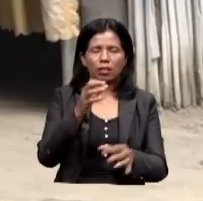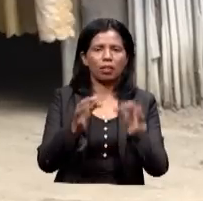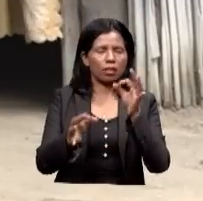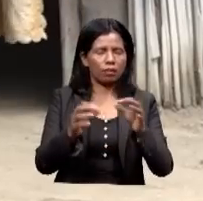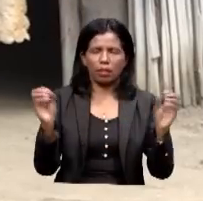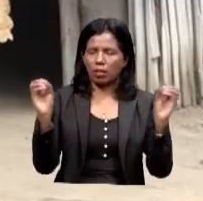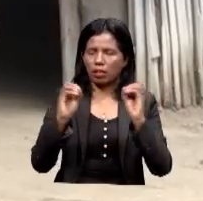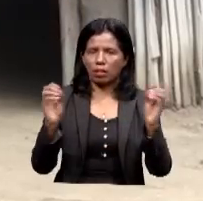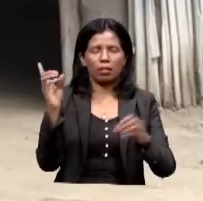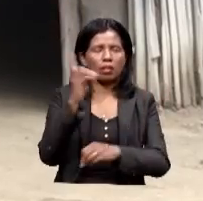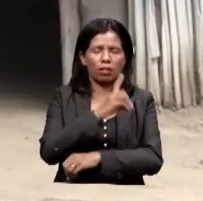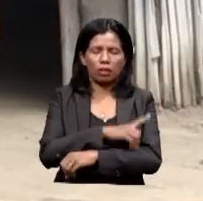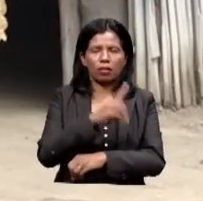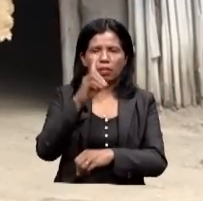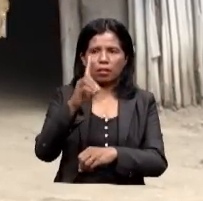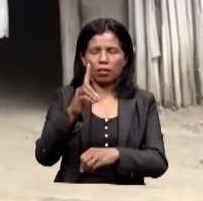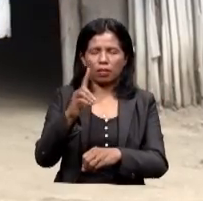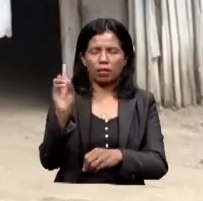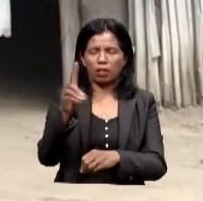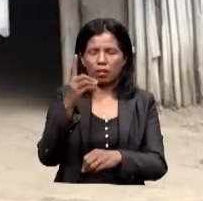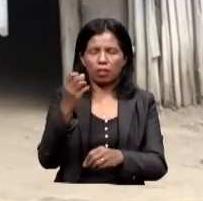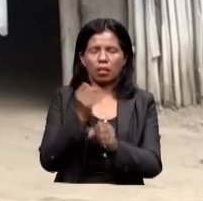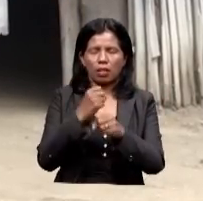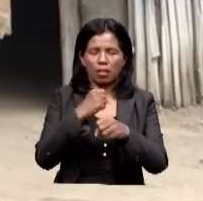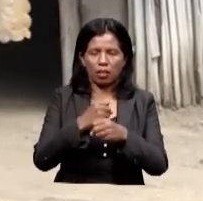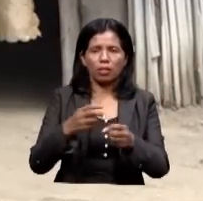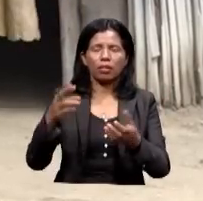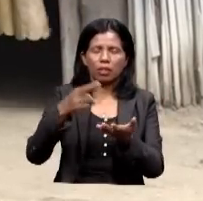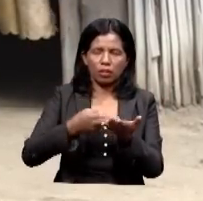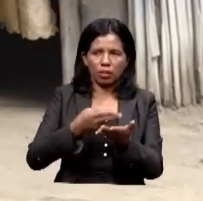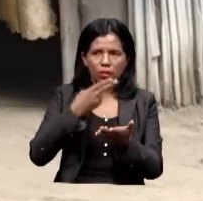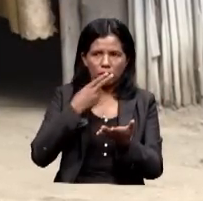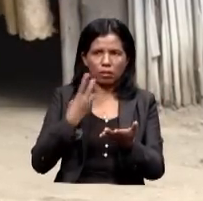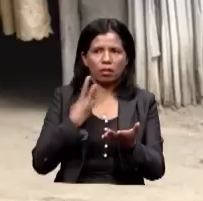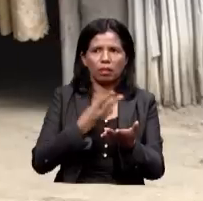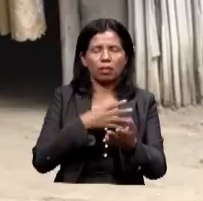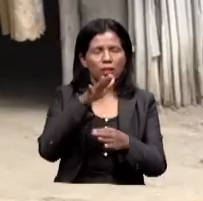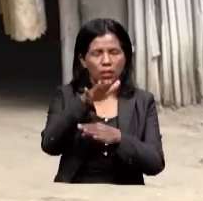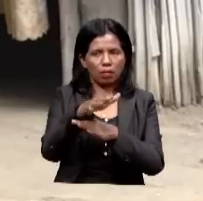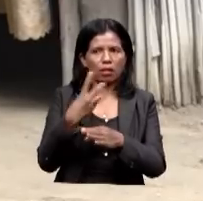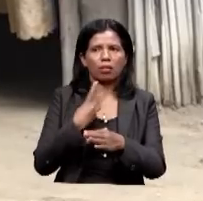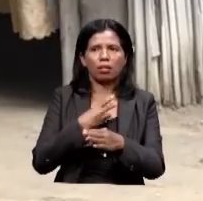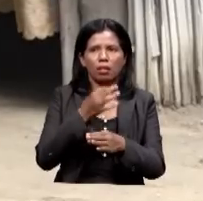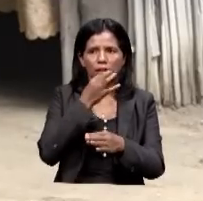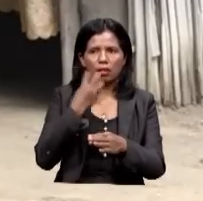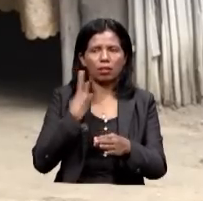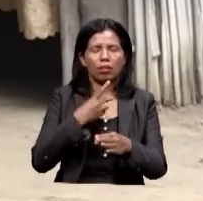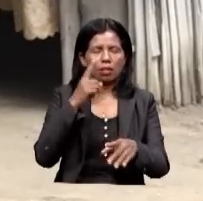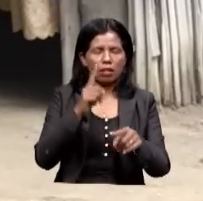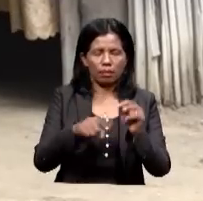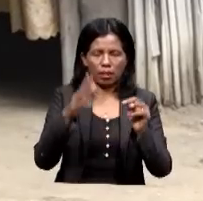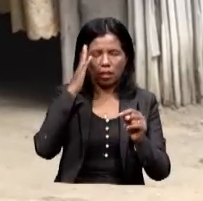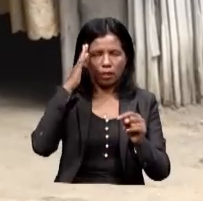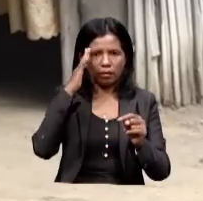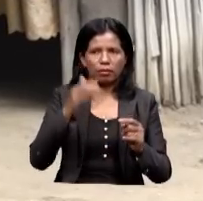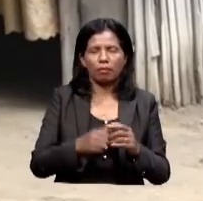iha, beli lorong ida dari sang halo sesoro, lo kraik mahan, tambah ita mori sansanian. Ita la beli hanoin dia han, han